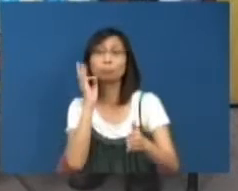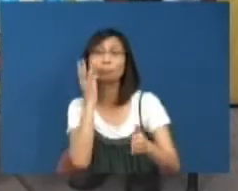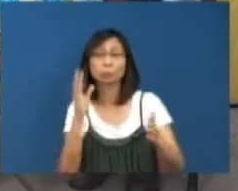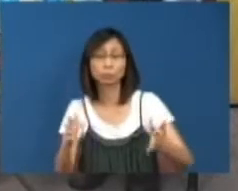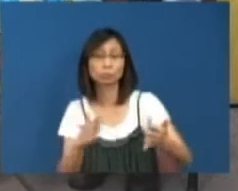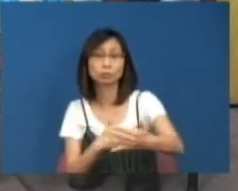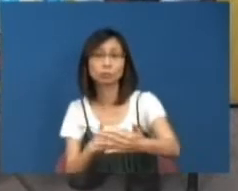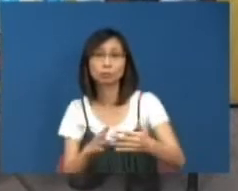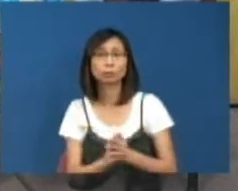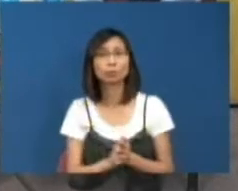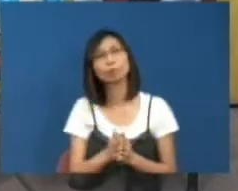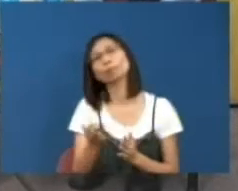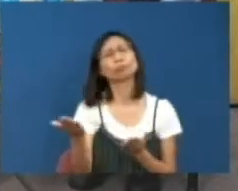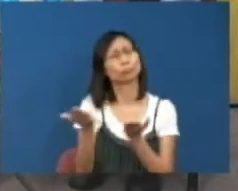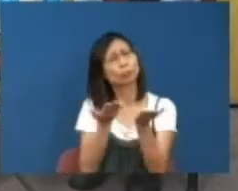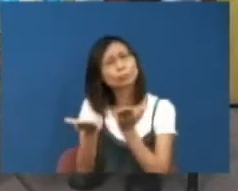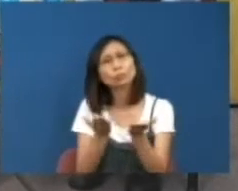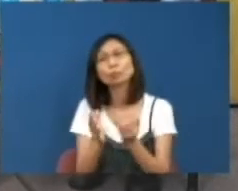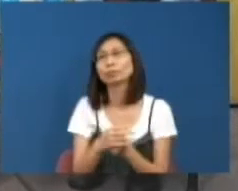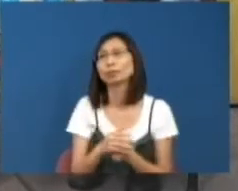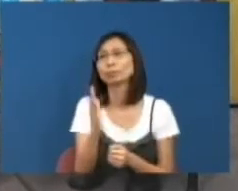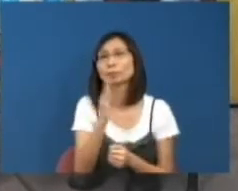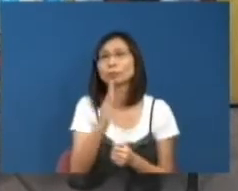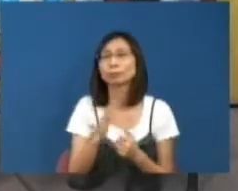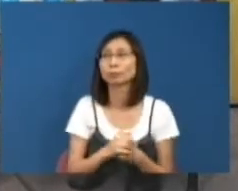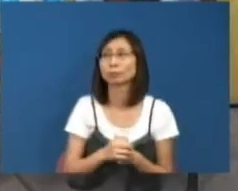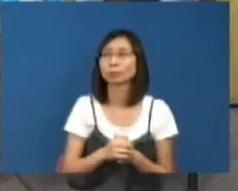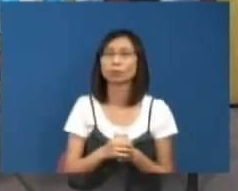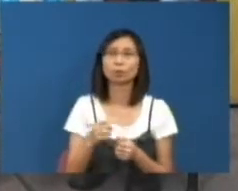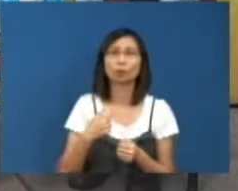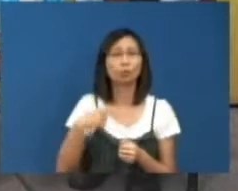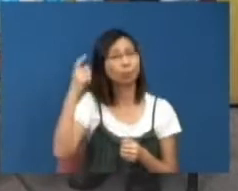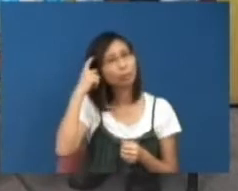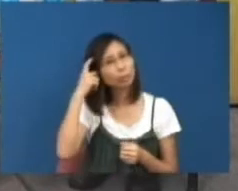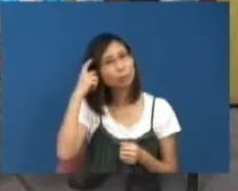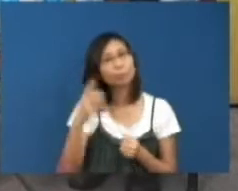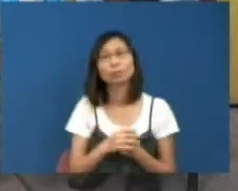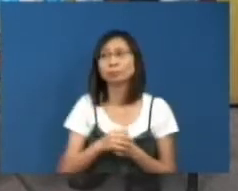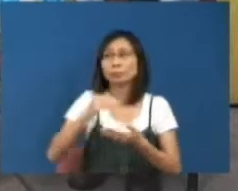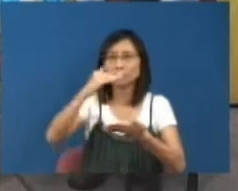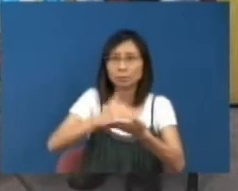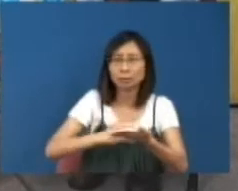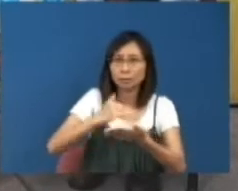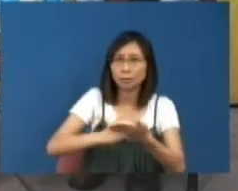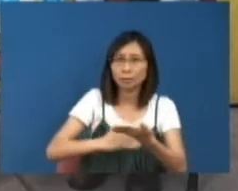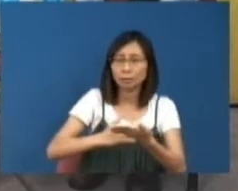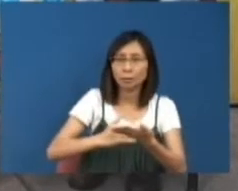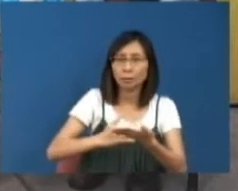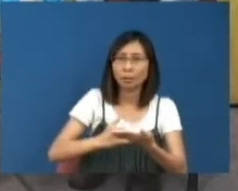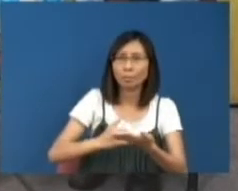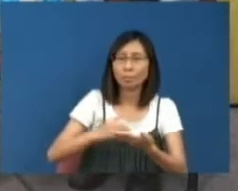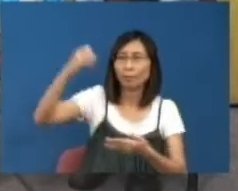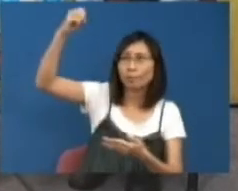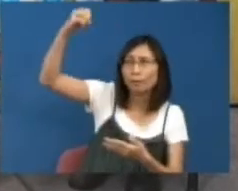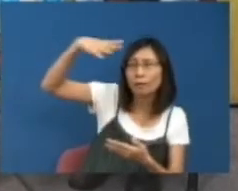等大廈其實相差唔遠嘅啫嘛。 唔係，我諗個成本效，即係個能源效益，佢去節能嗰樣嘢，或者令到即係個太陽